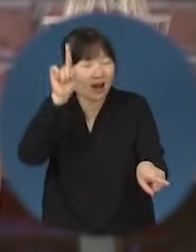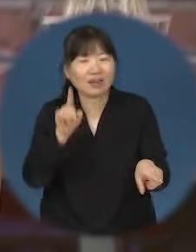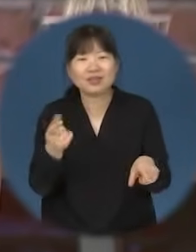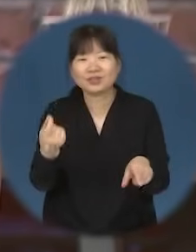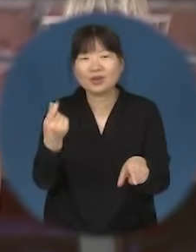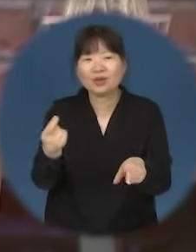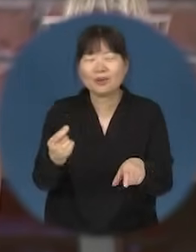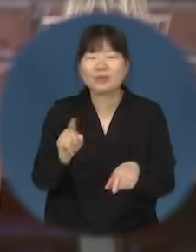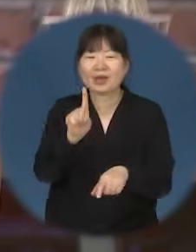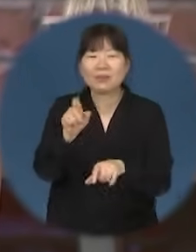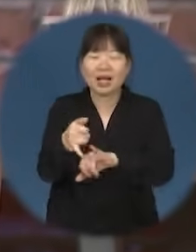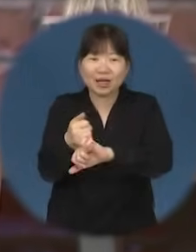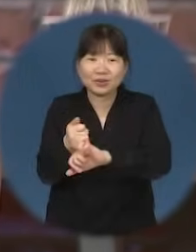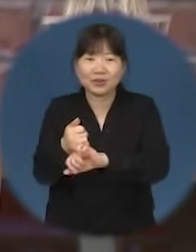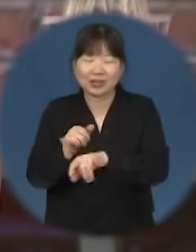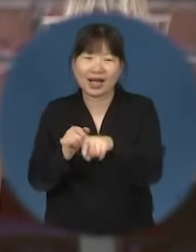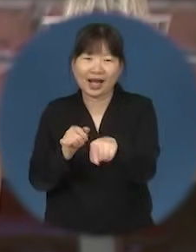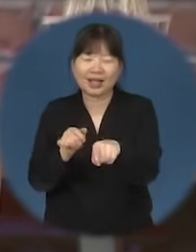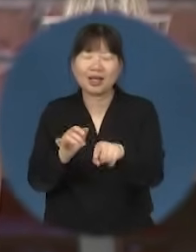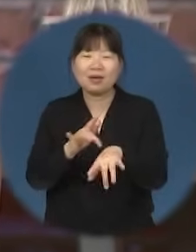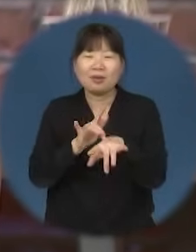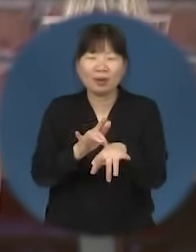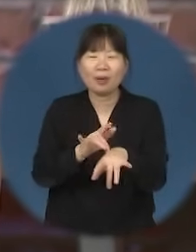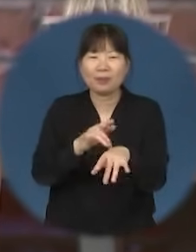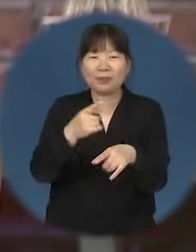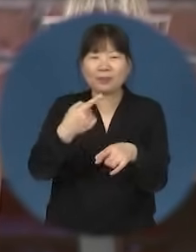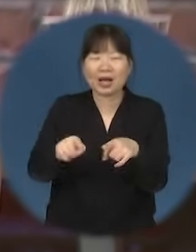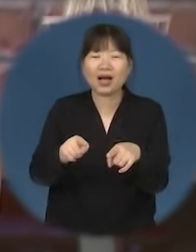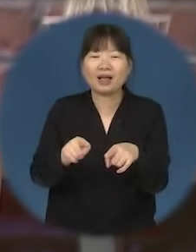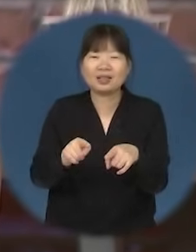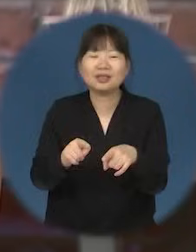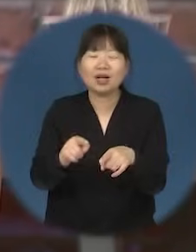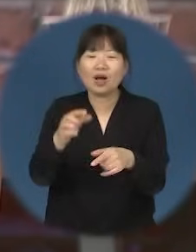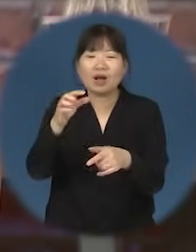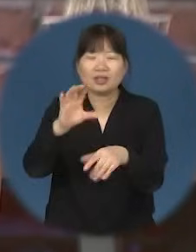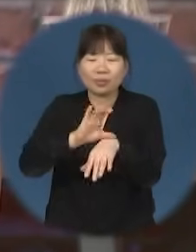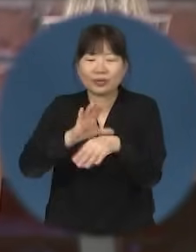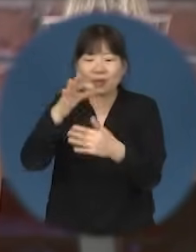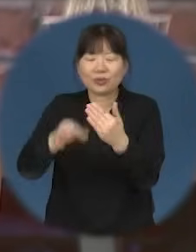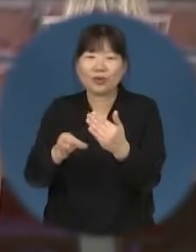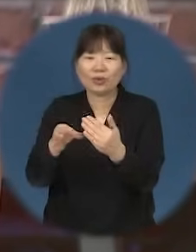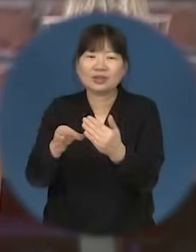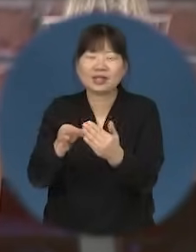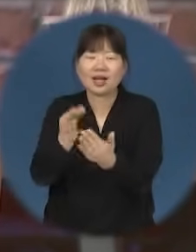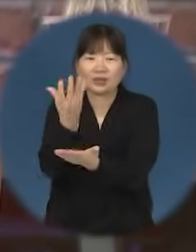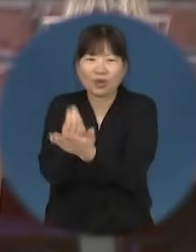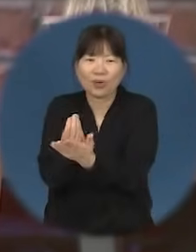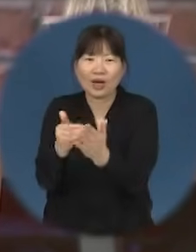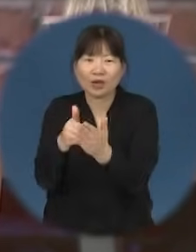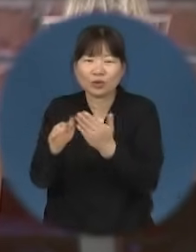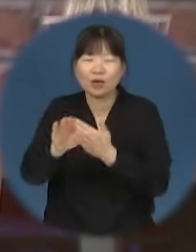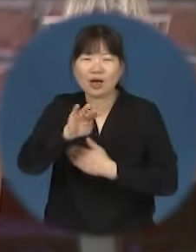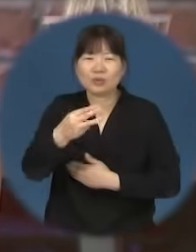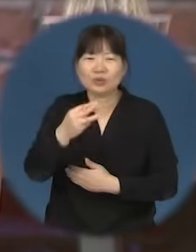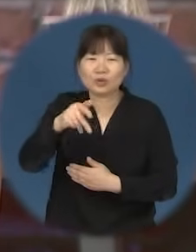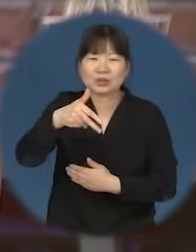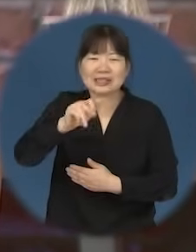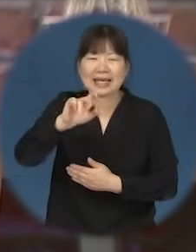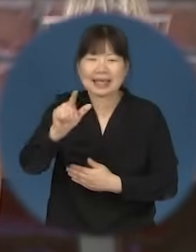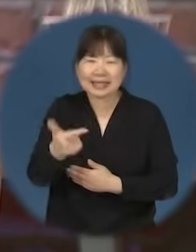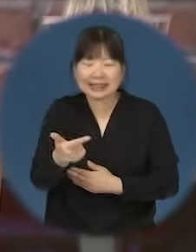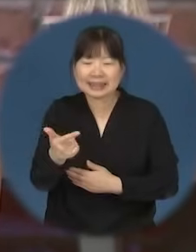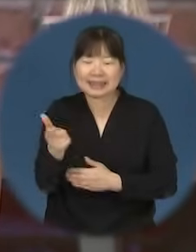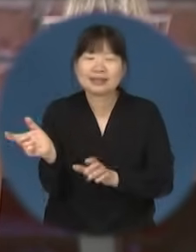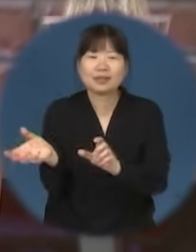그 마법을 프로그램을 해놓고 블록체인에다 올려놓으면 위변조가 안 되고 누구도 변경이 안 되잖아요.